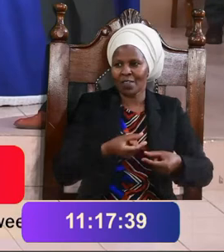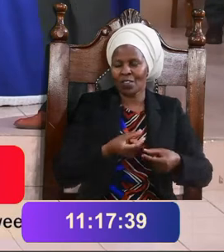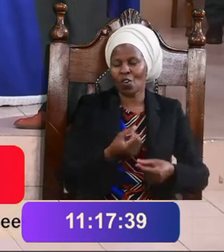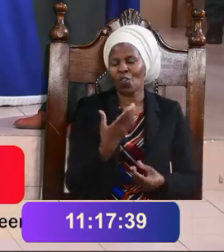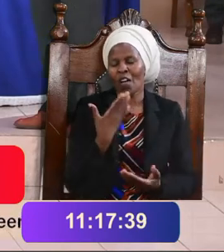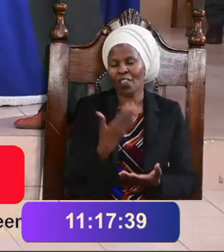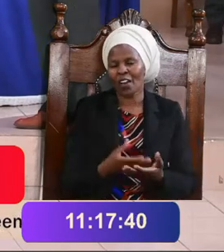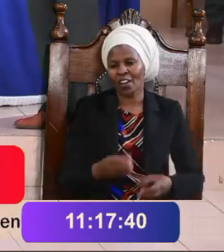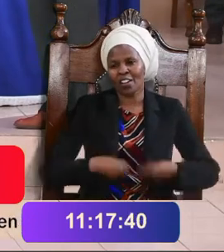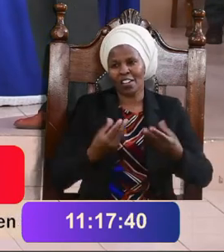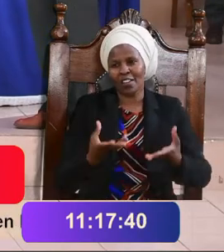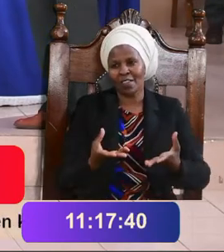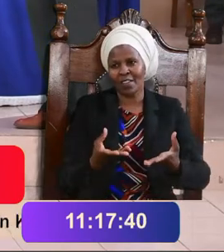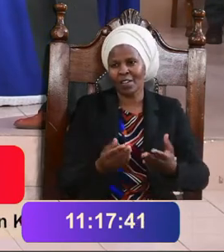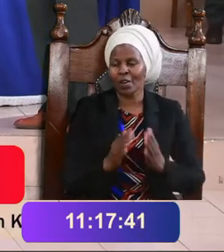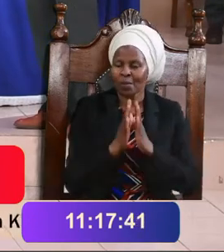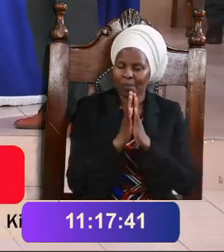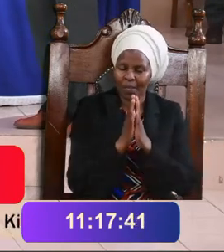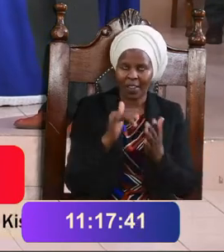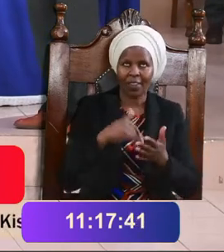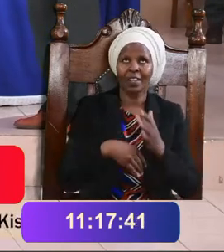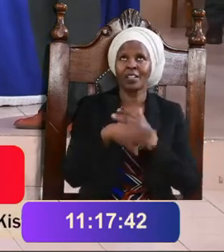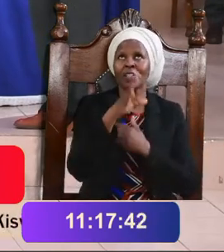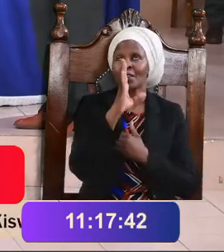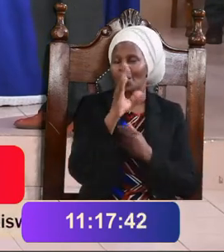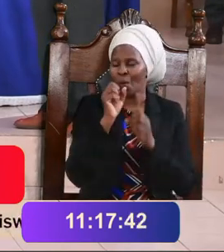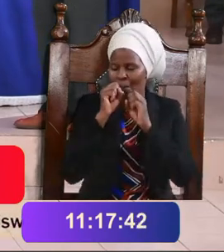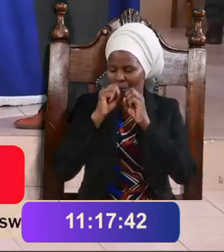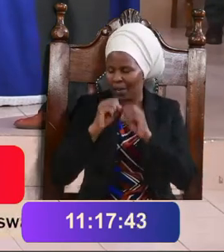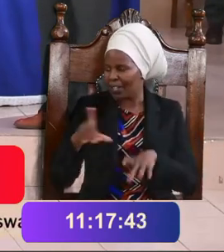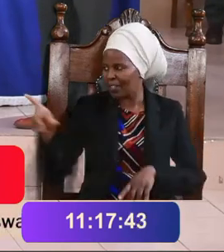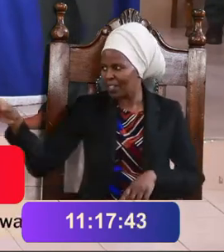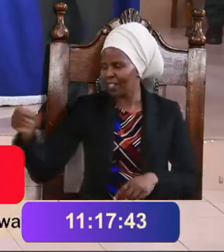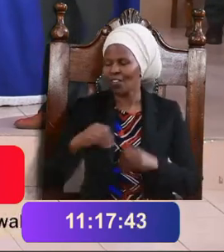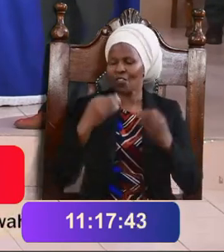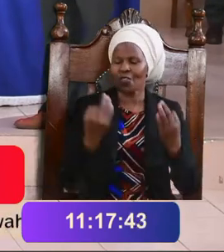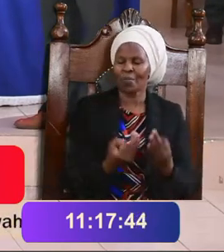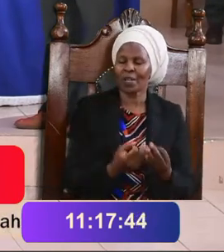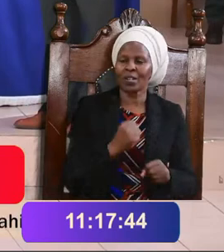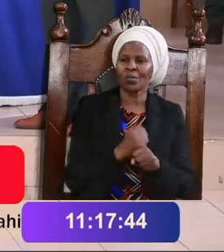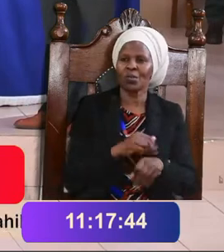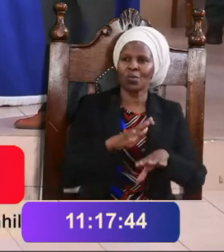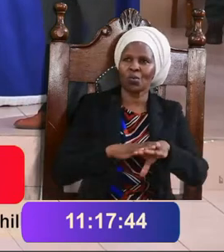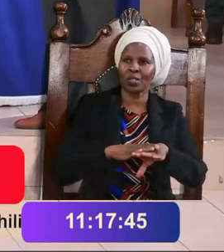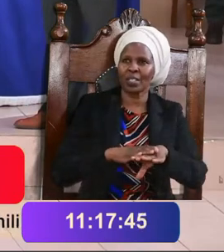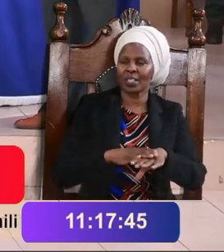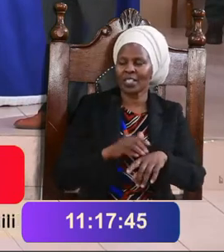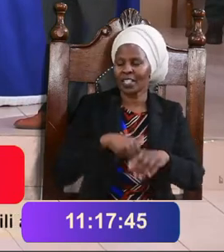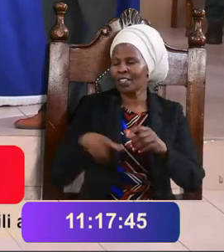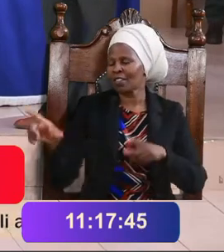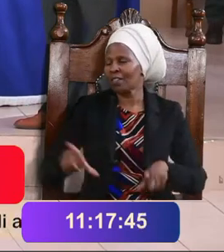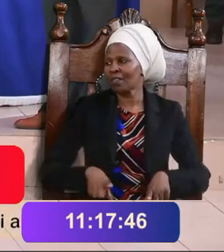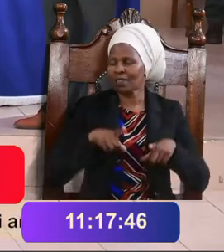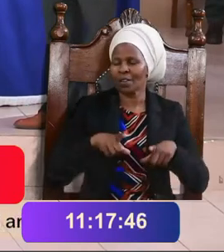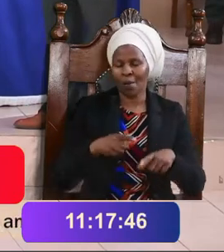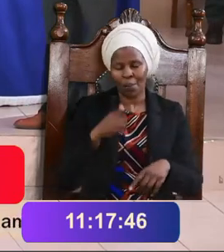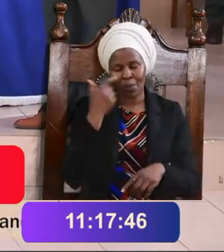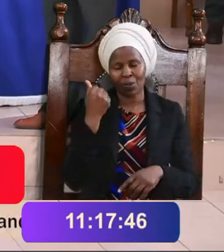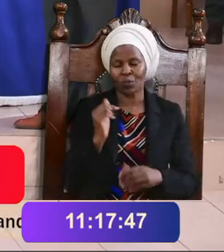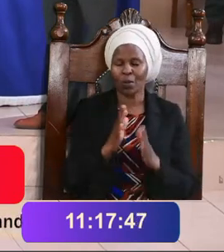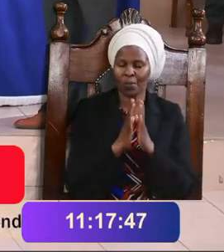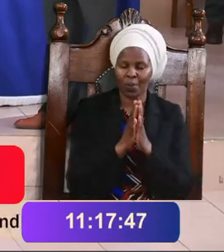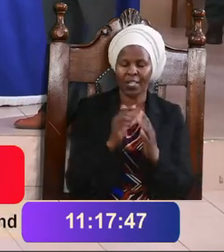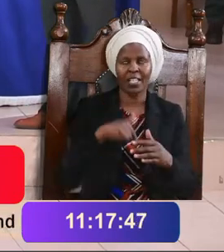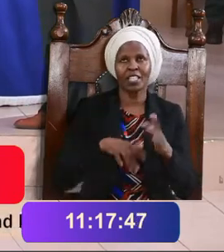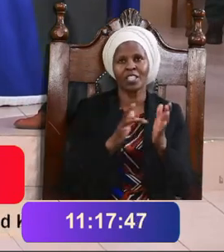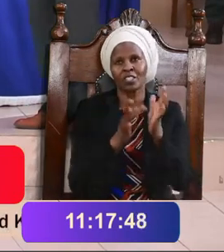Thanksgiving, tukiomba ukawabariki pia na ukazidi kuwatendea mema katika maisha yao, kwa sababu taomba haya